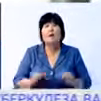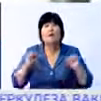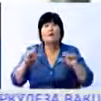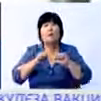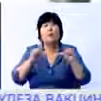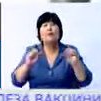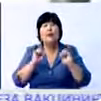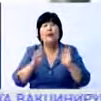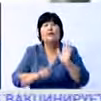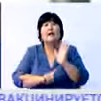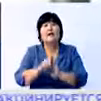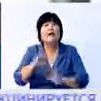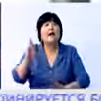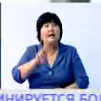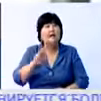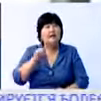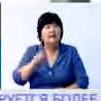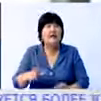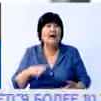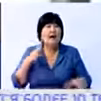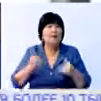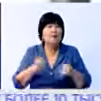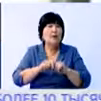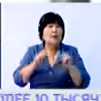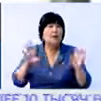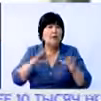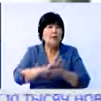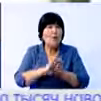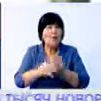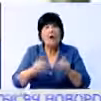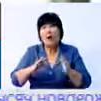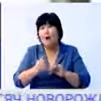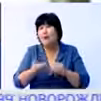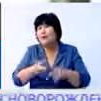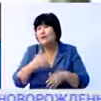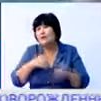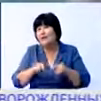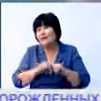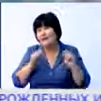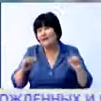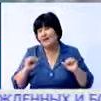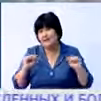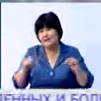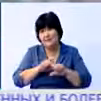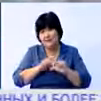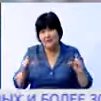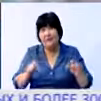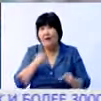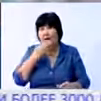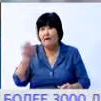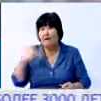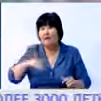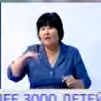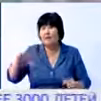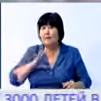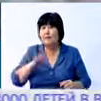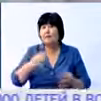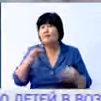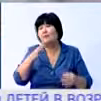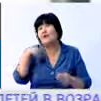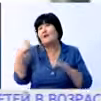Спорткомплекс сдан в эксплуатацию в январе. Для тренировок здесь созданы все условия. В ауле очень рады открытию спортивного объекта. Раньше подростки все свободное